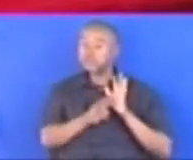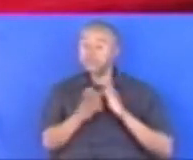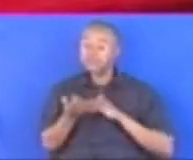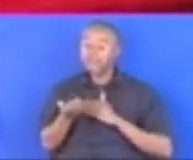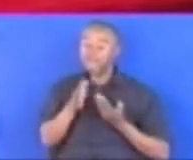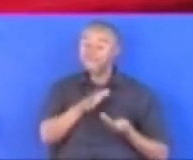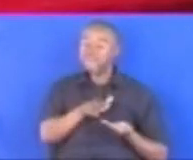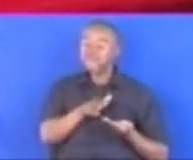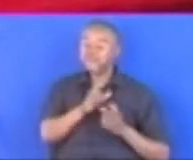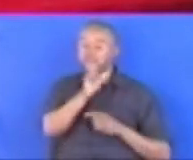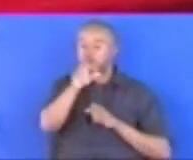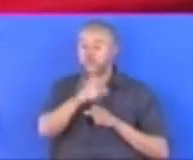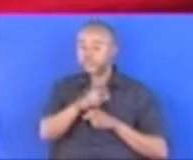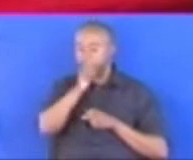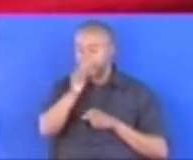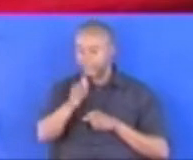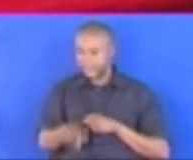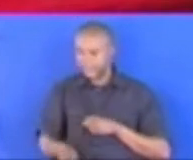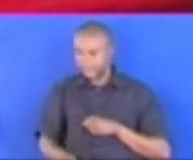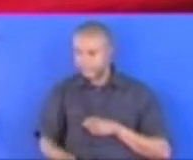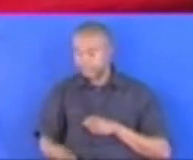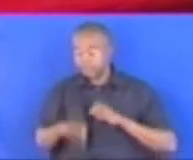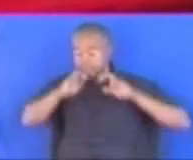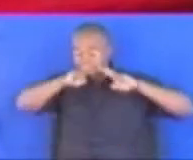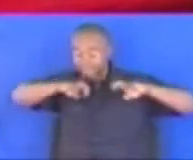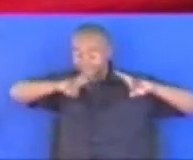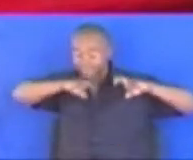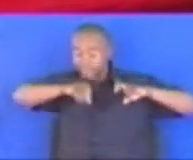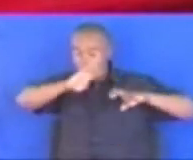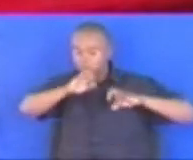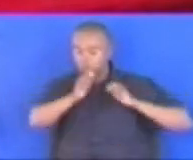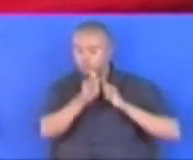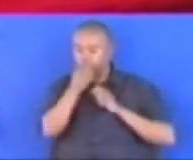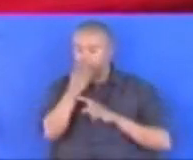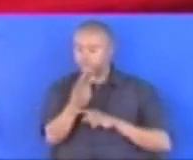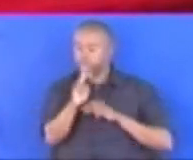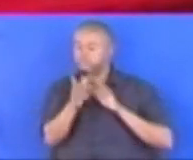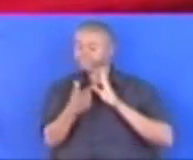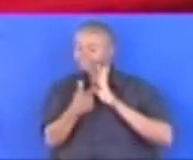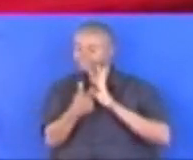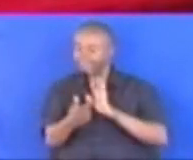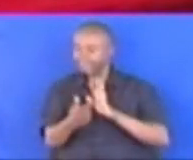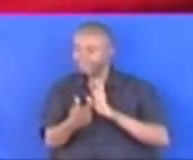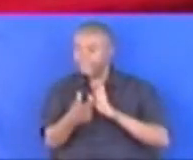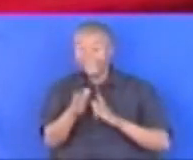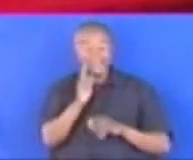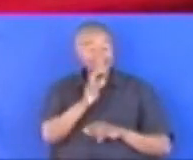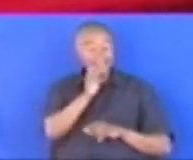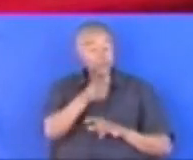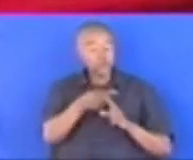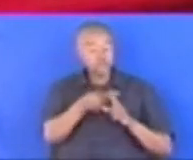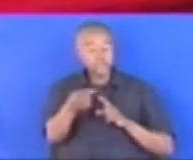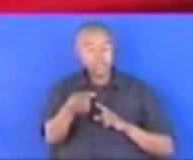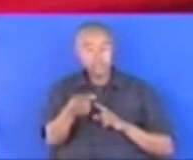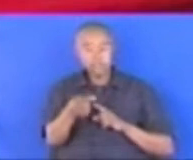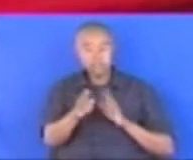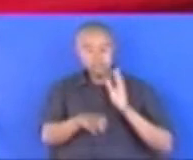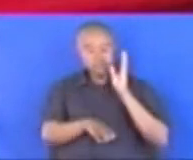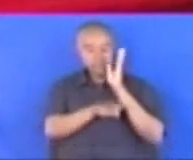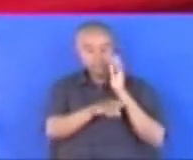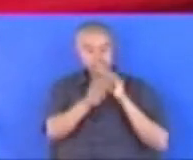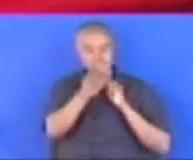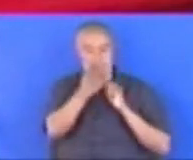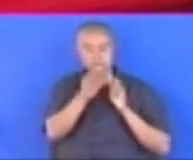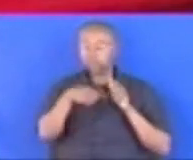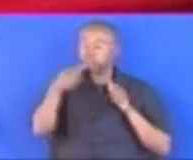vifo vyote nchini. Tafiti za mwaka 2012 zinaonyesha kuwa kwa kila watu 100 wenye miaka